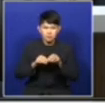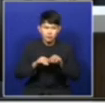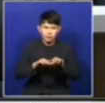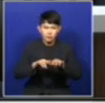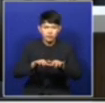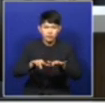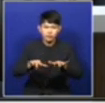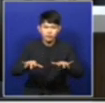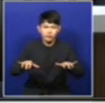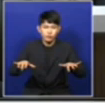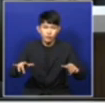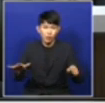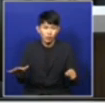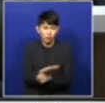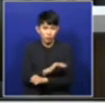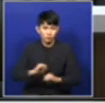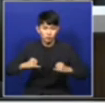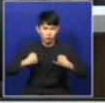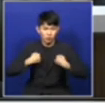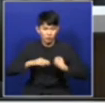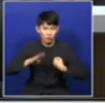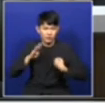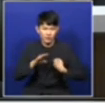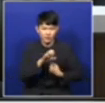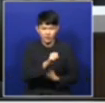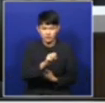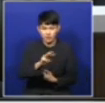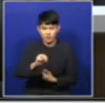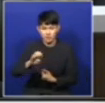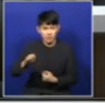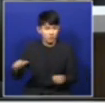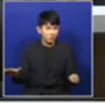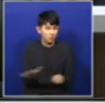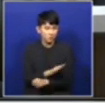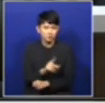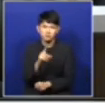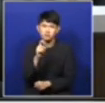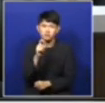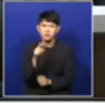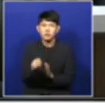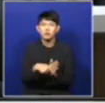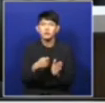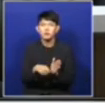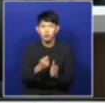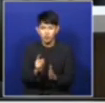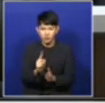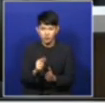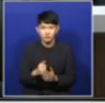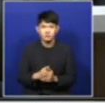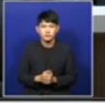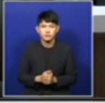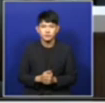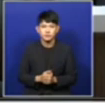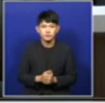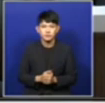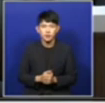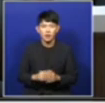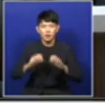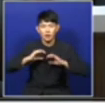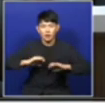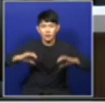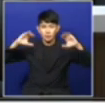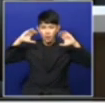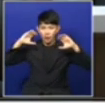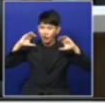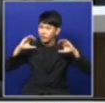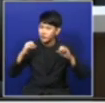500,000 ล้านนั้นไปถึง SME รายย่อยได้นั้นก็เพราะว่า รัฐบาลไม่รอบคอบโดยเฉพาะพ